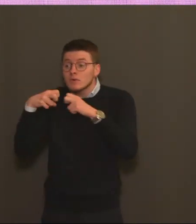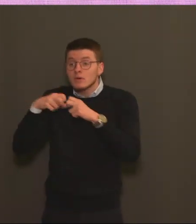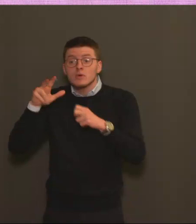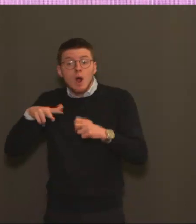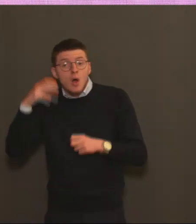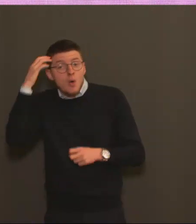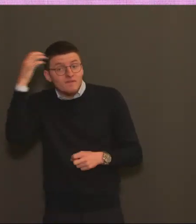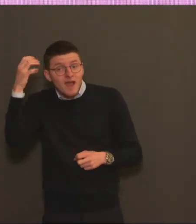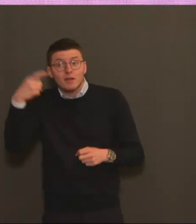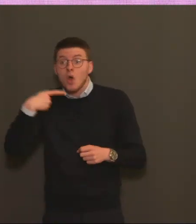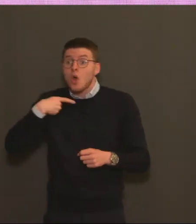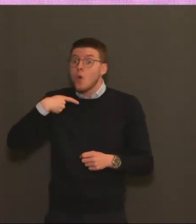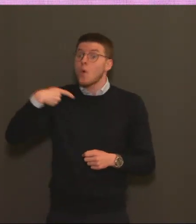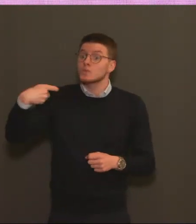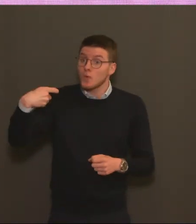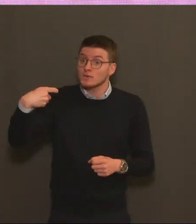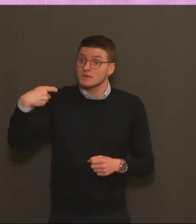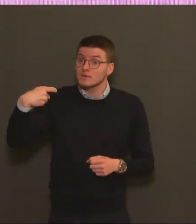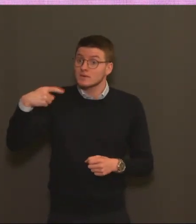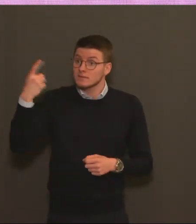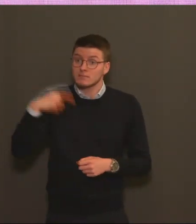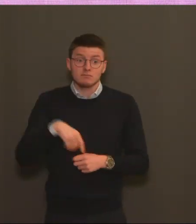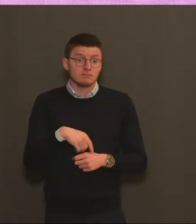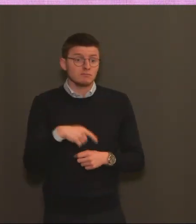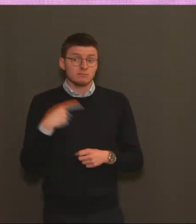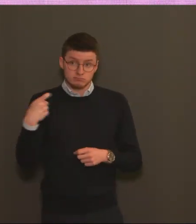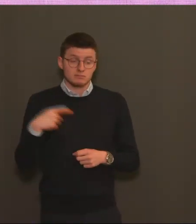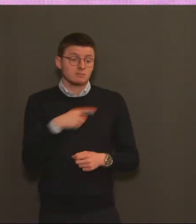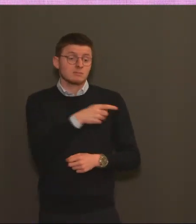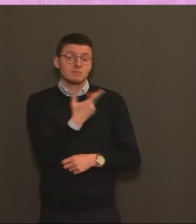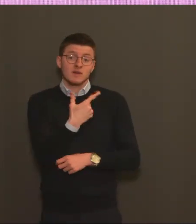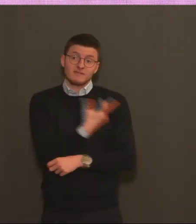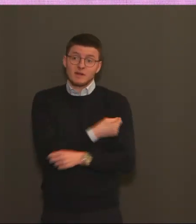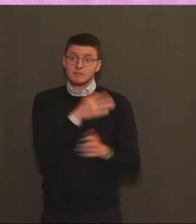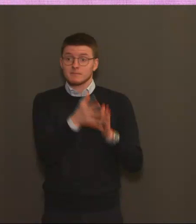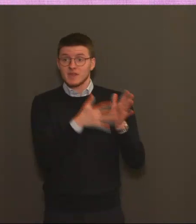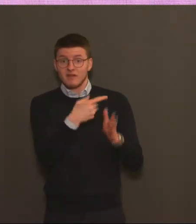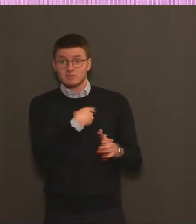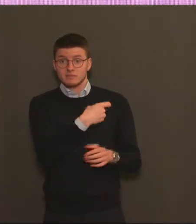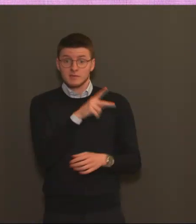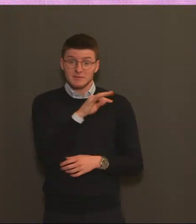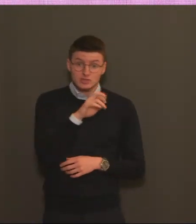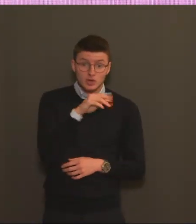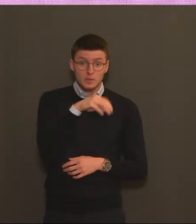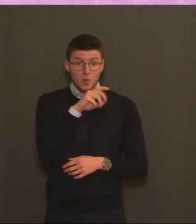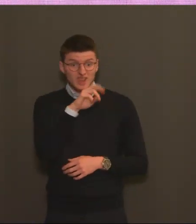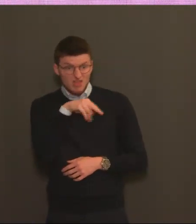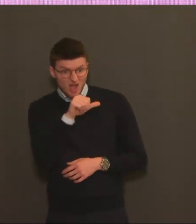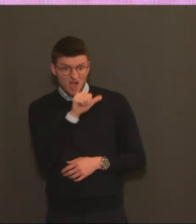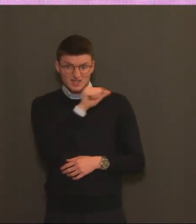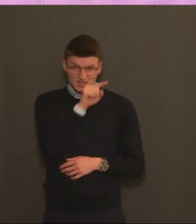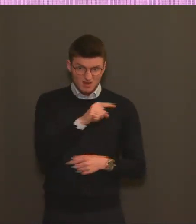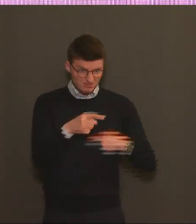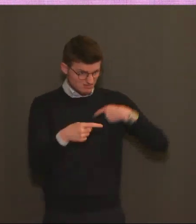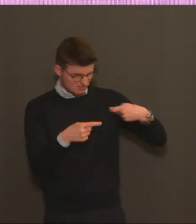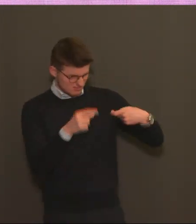een van de producenten van de vaccins, bijvoorbeeld Pfizer, Moderna of AstraZeneca. Wat moet je nu doen als je een